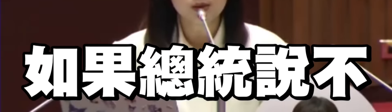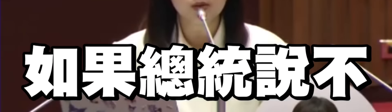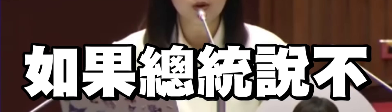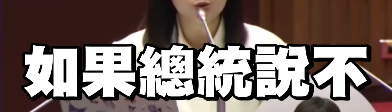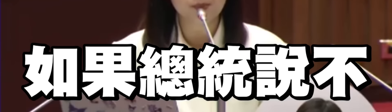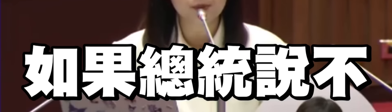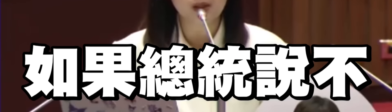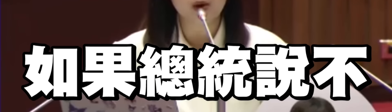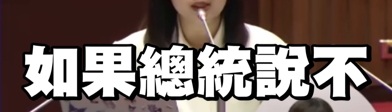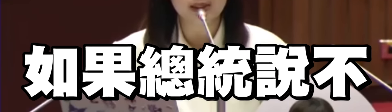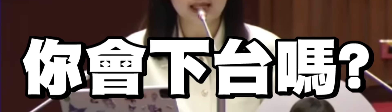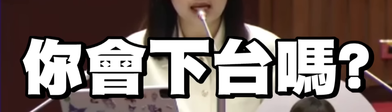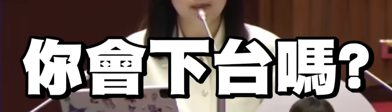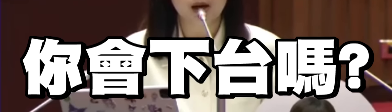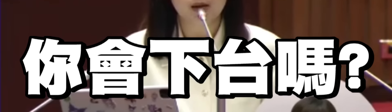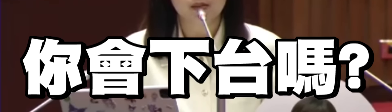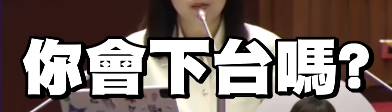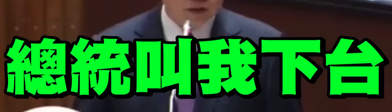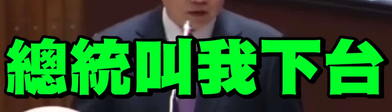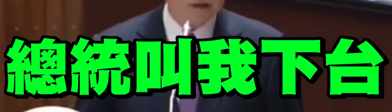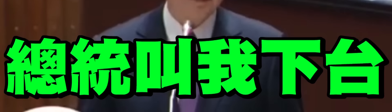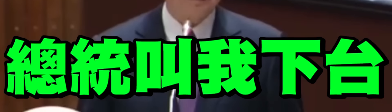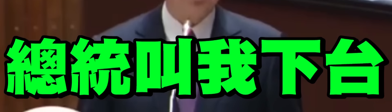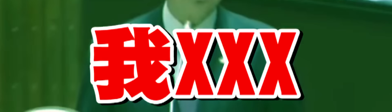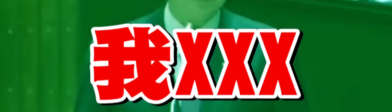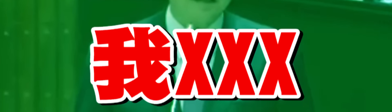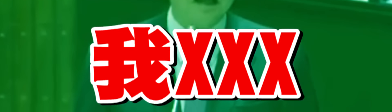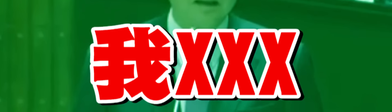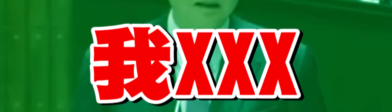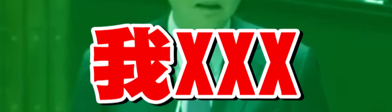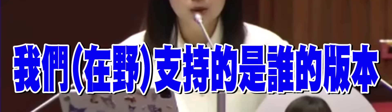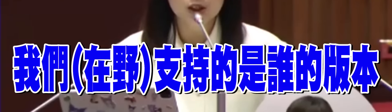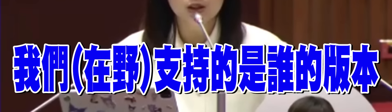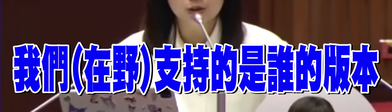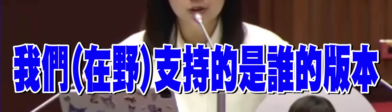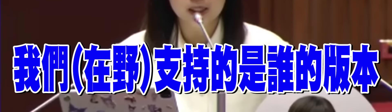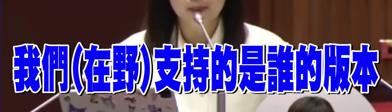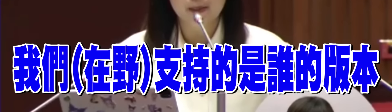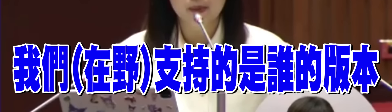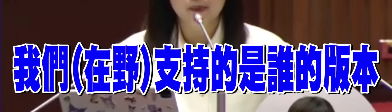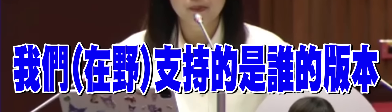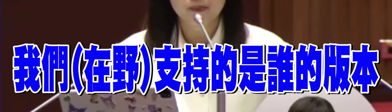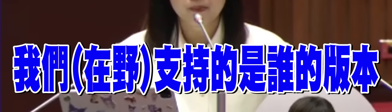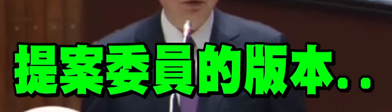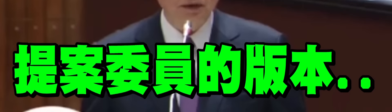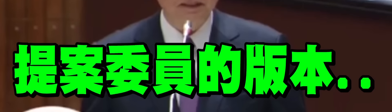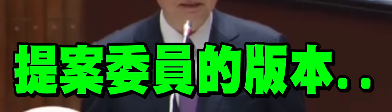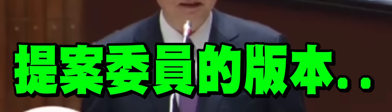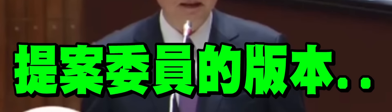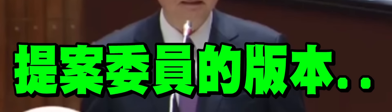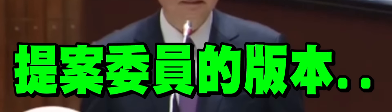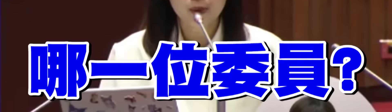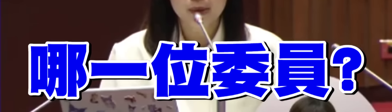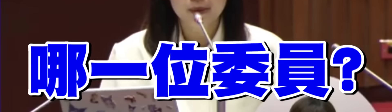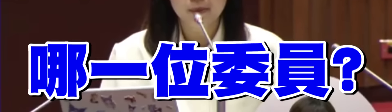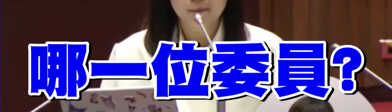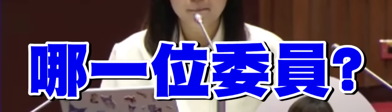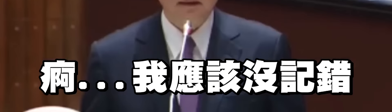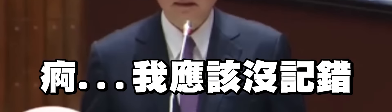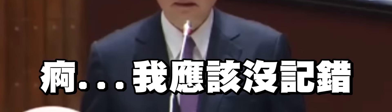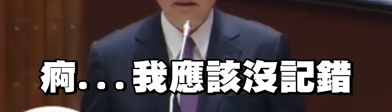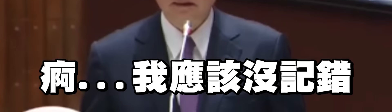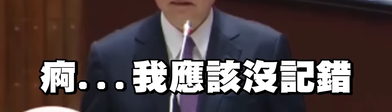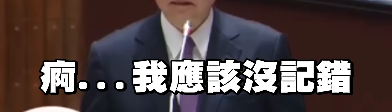那如果总统说不的话，你会下台吗？ 总统叫我下台。 我们支持的是谁的版本？ 一样委员的版本。 哪一位委